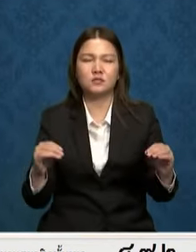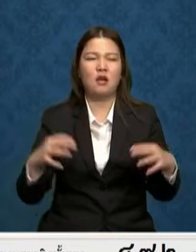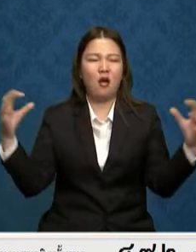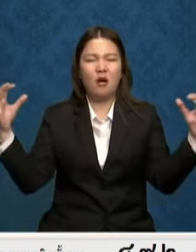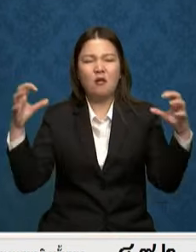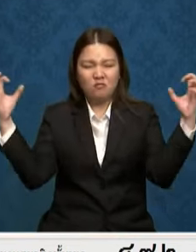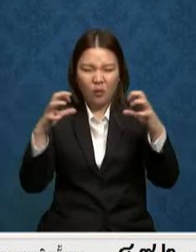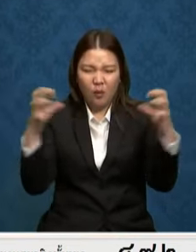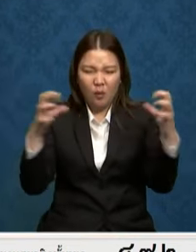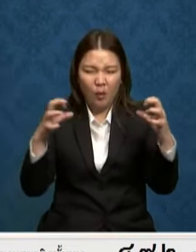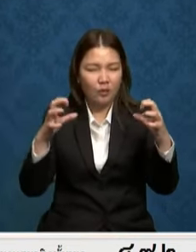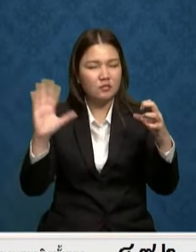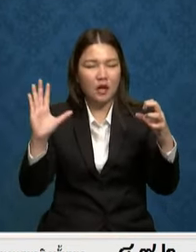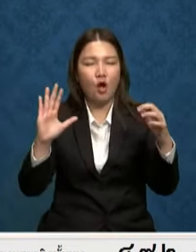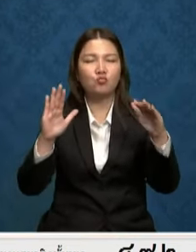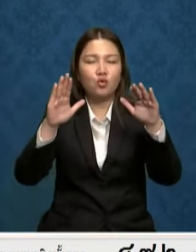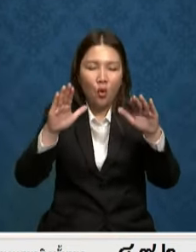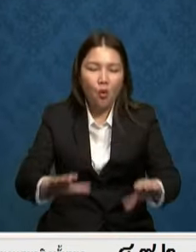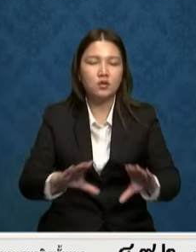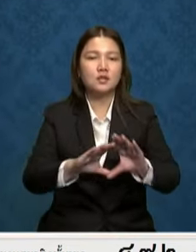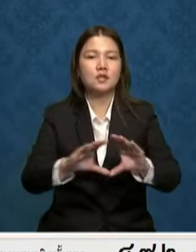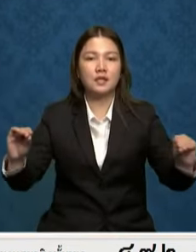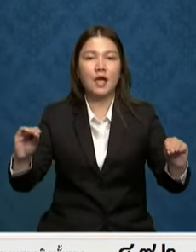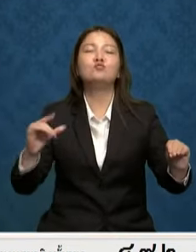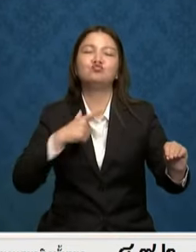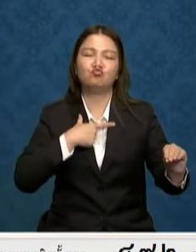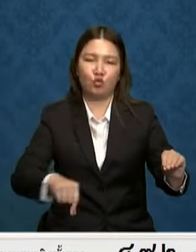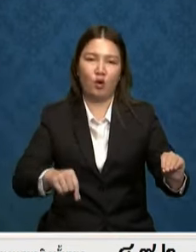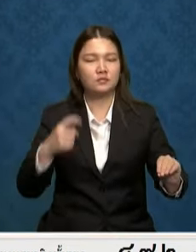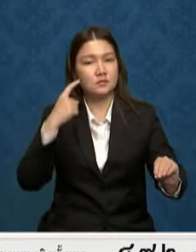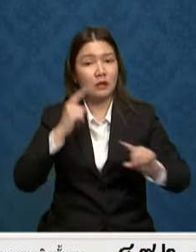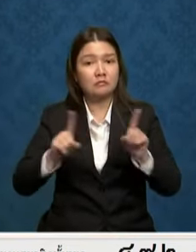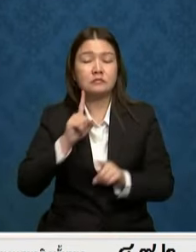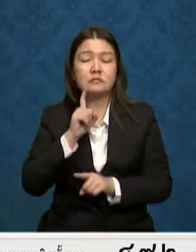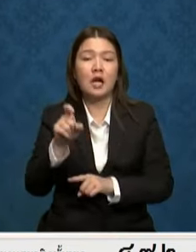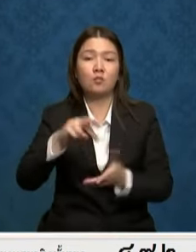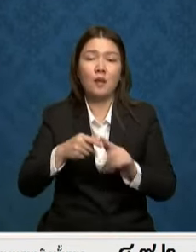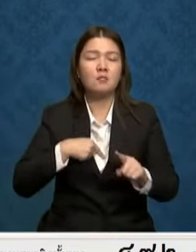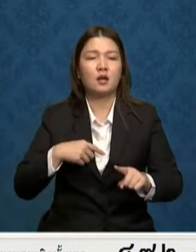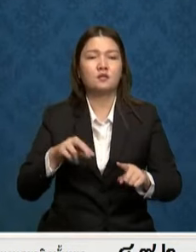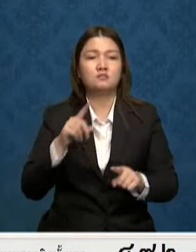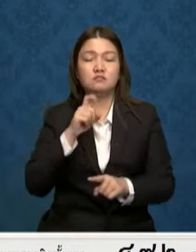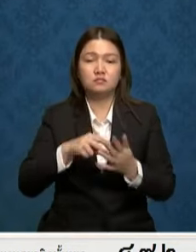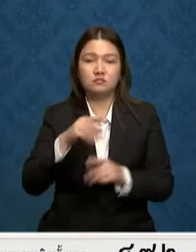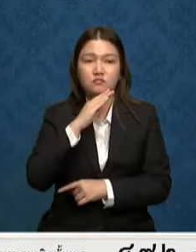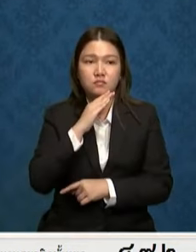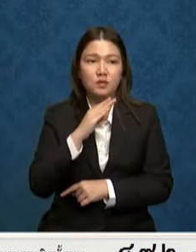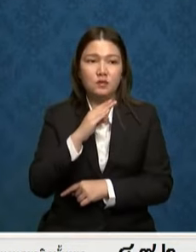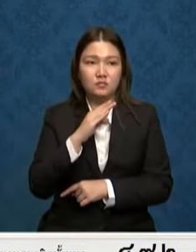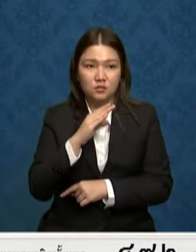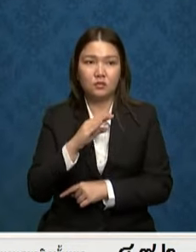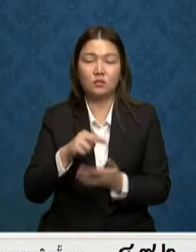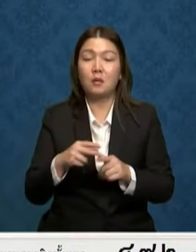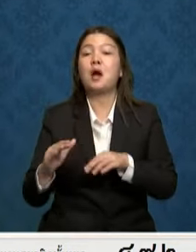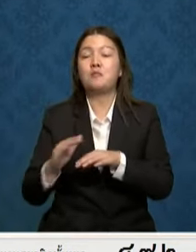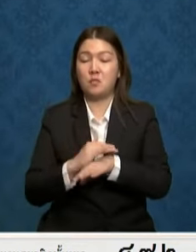สงบอยากยุติความขัดแย้งแต่ว่าเมื่อถามว่าถ้าอยากยุติความขัดแย้งแล้วยินดีที่จะแบ่งปันอำนาจการ